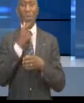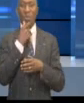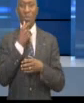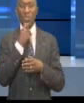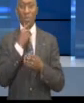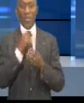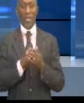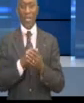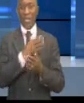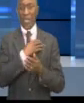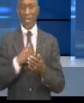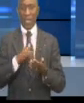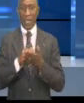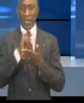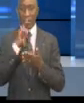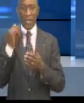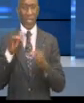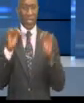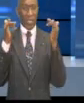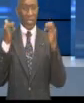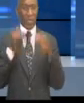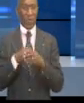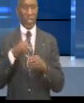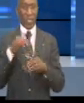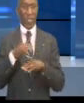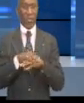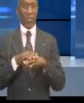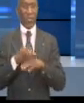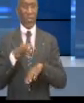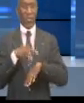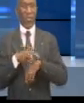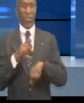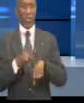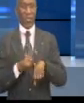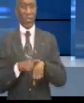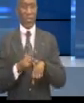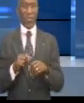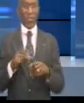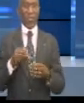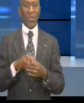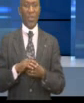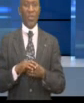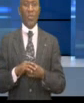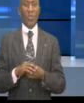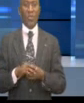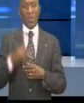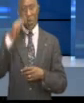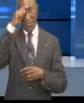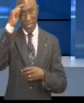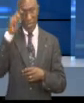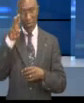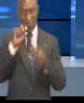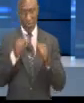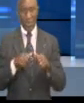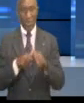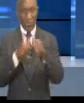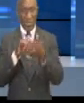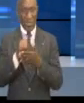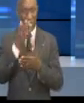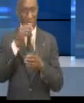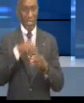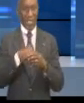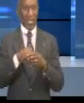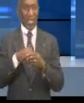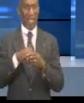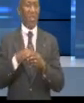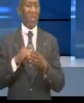Tepe Mazembe de Kamalondo ce 17 décembre 2015. Un résumé de Jean-Marc Assungo à suivre dans nos prochaines interventions. Mesdames, Messieurs, ça